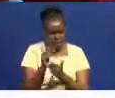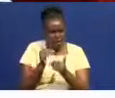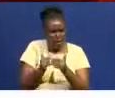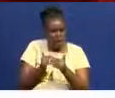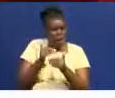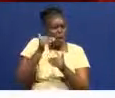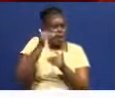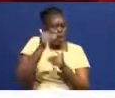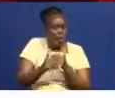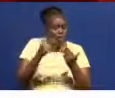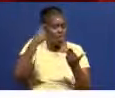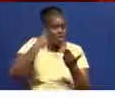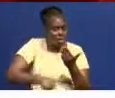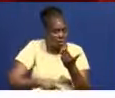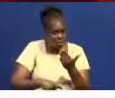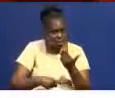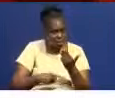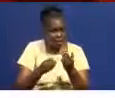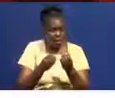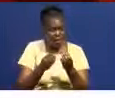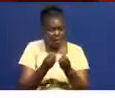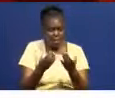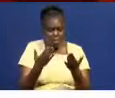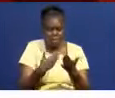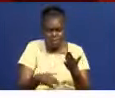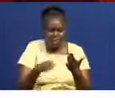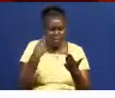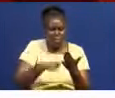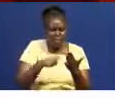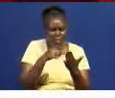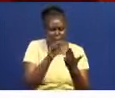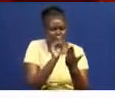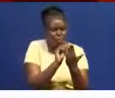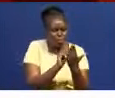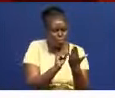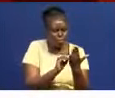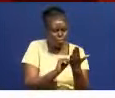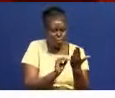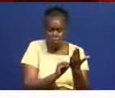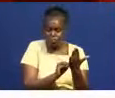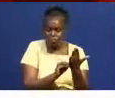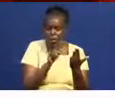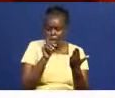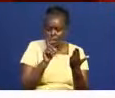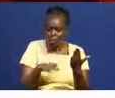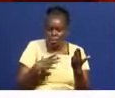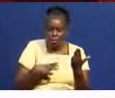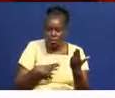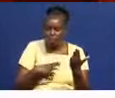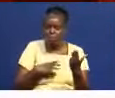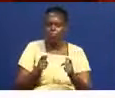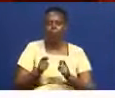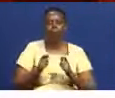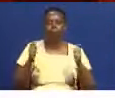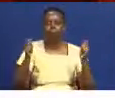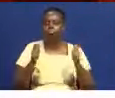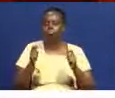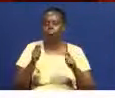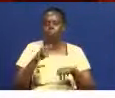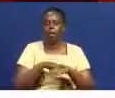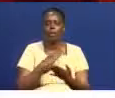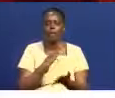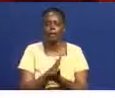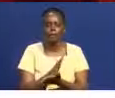ukipita kiasi ama mambo ambayo hayafai kutozwa ushuru yakiwekwa hapo, ni lazima watu waweze kuandamana ili kupata haki